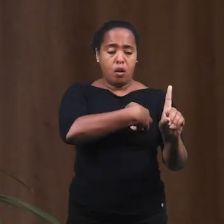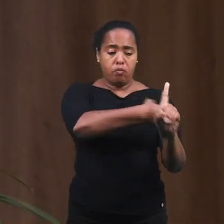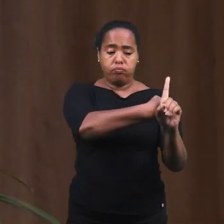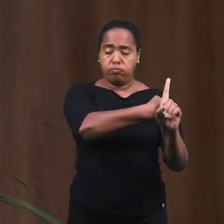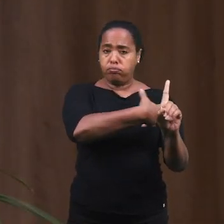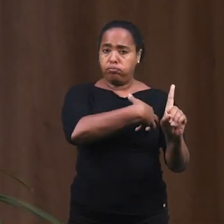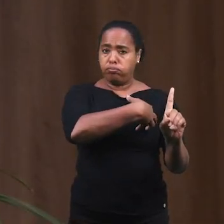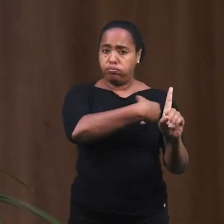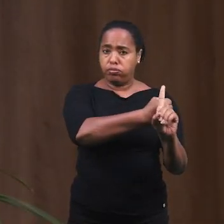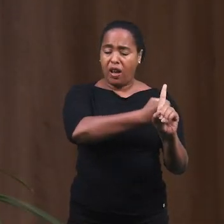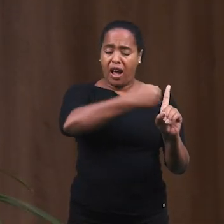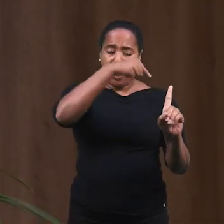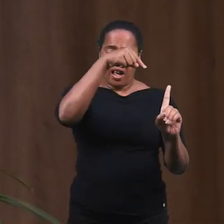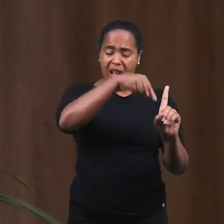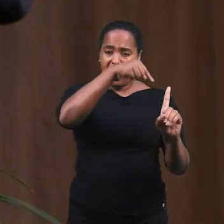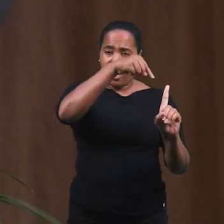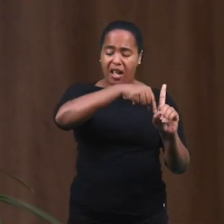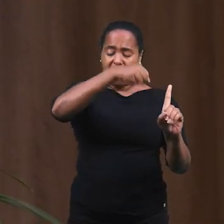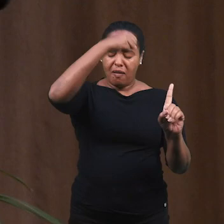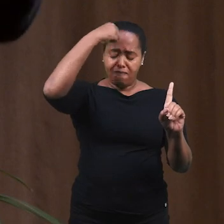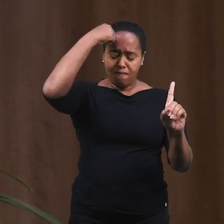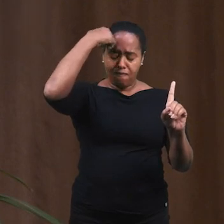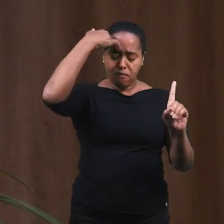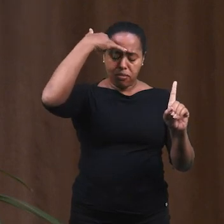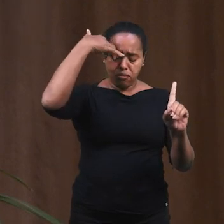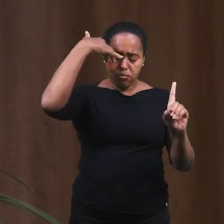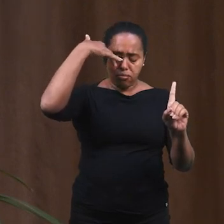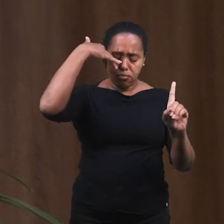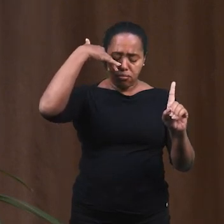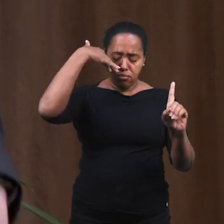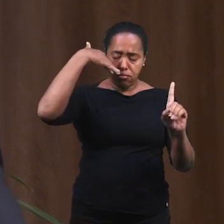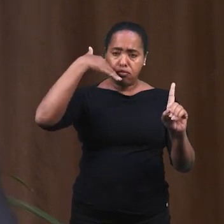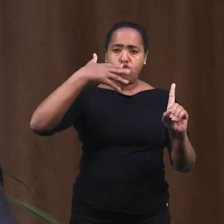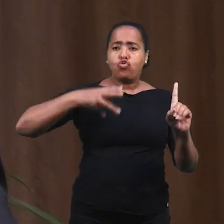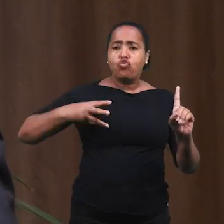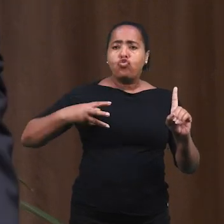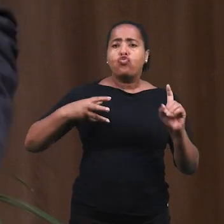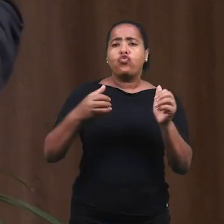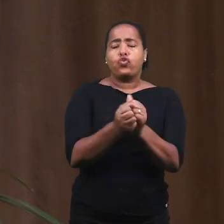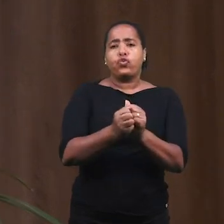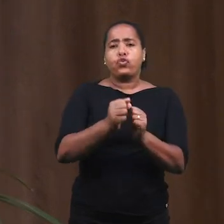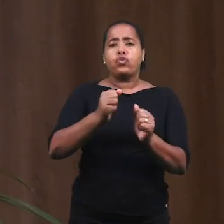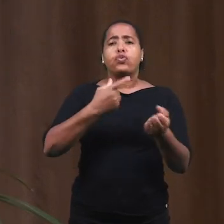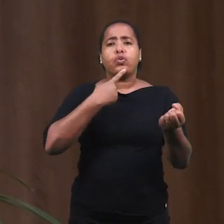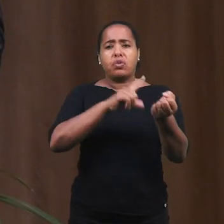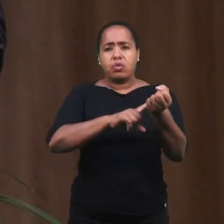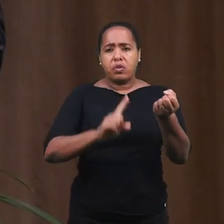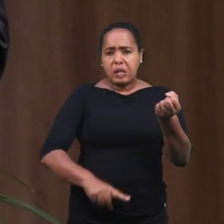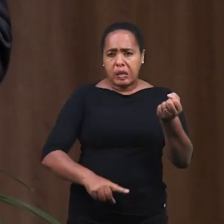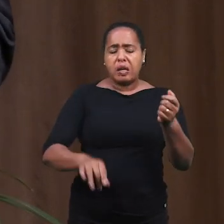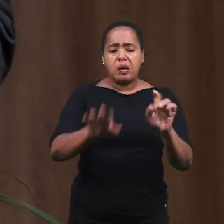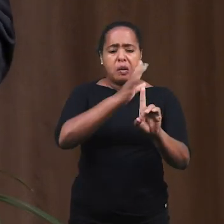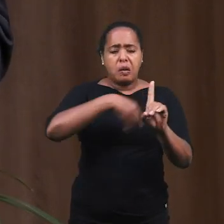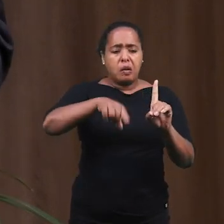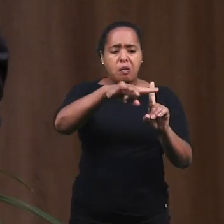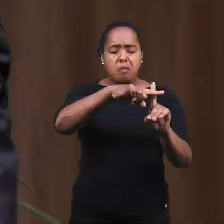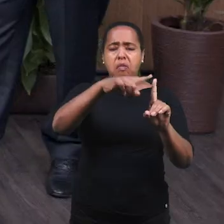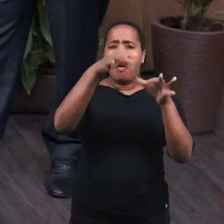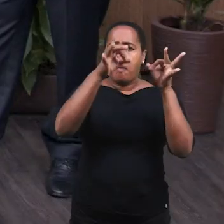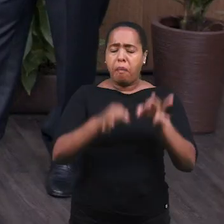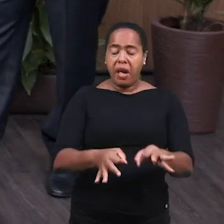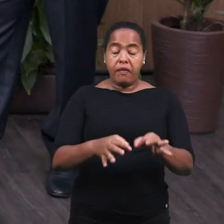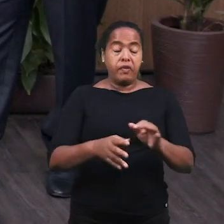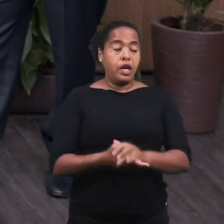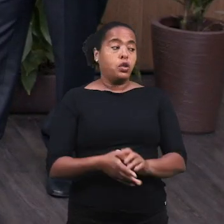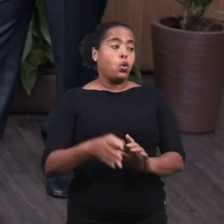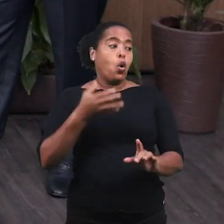жертва за грех, который Иисус взял на себя. Все это было про его пот